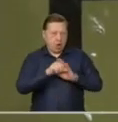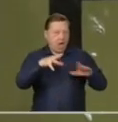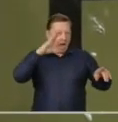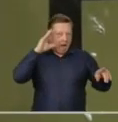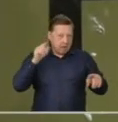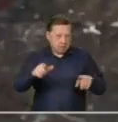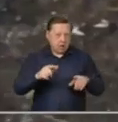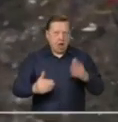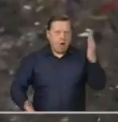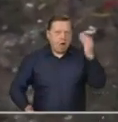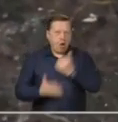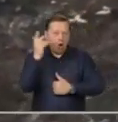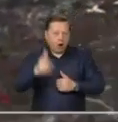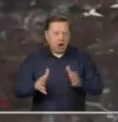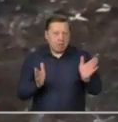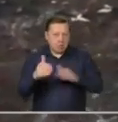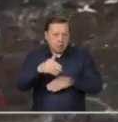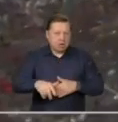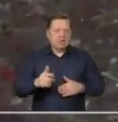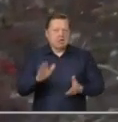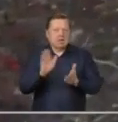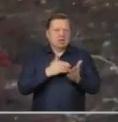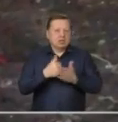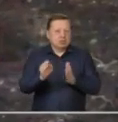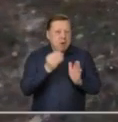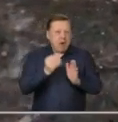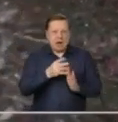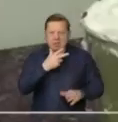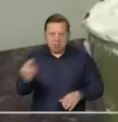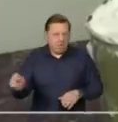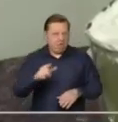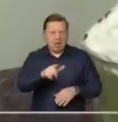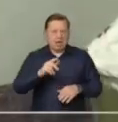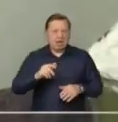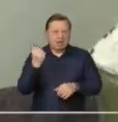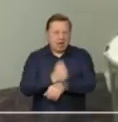że w puszkach, w których znajdować miała się masa szpachlowa, w rzeczywistości był narkotyk. Z kolei